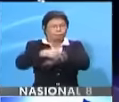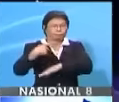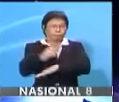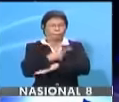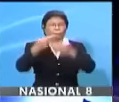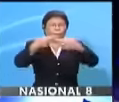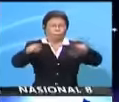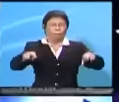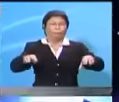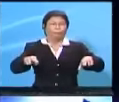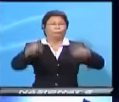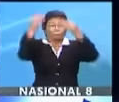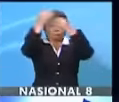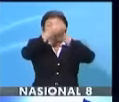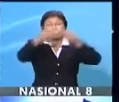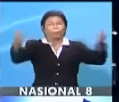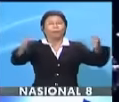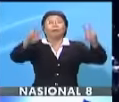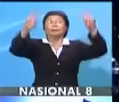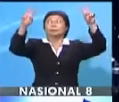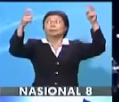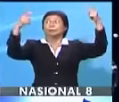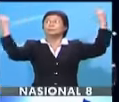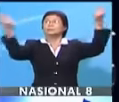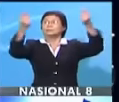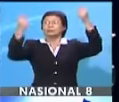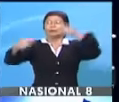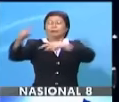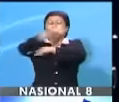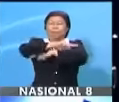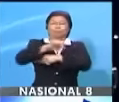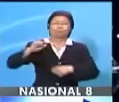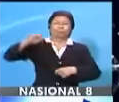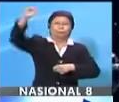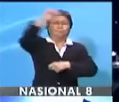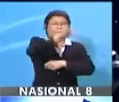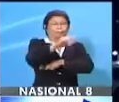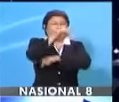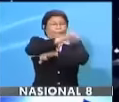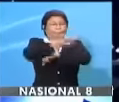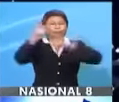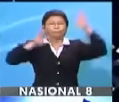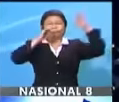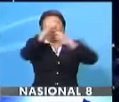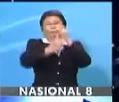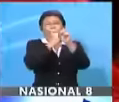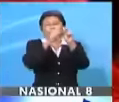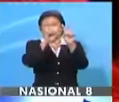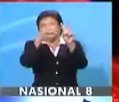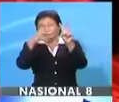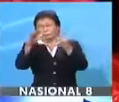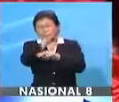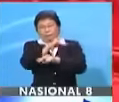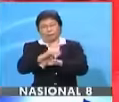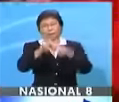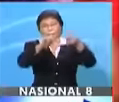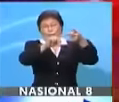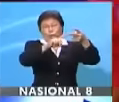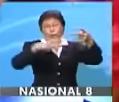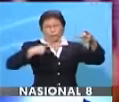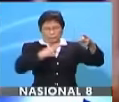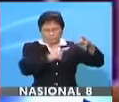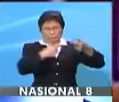melancarkan, mewar-warkan tema sambutan Hari Kebangsaan dan Hari Malaysia 2015. Dan juga yang kedua, kita